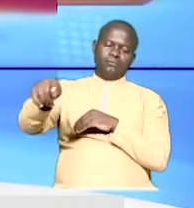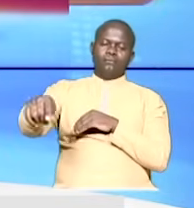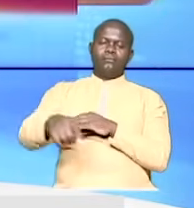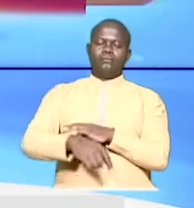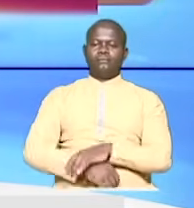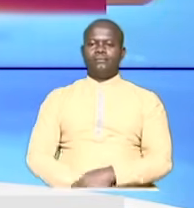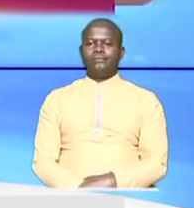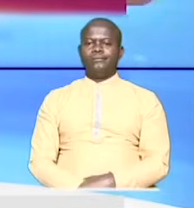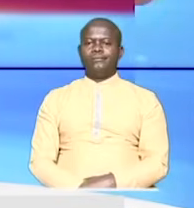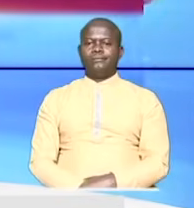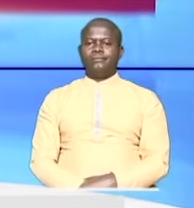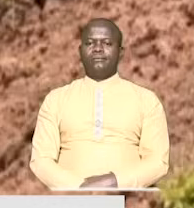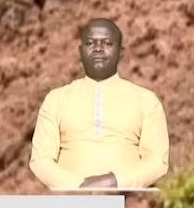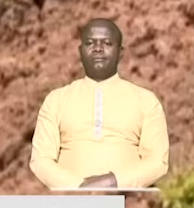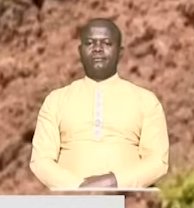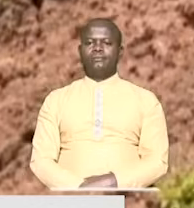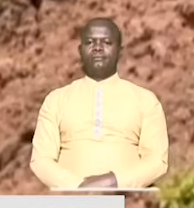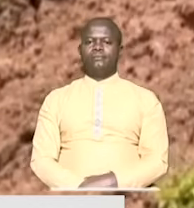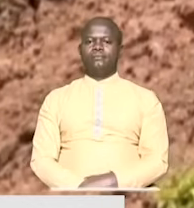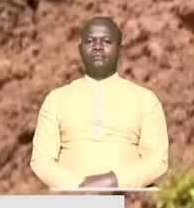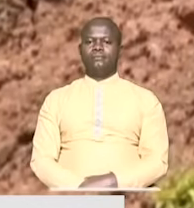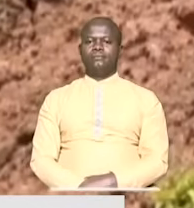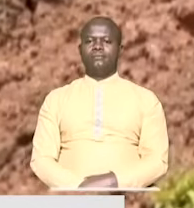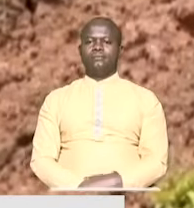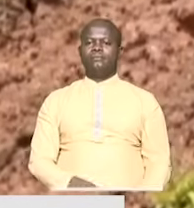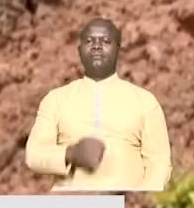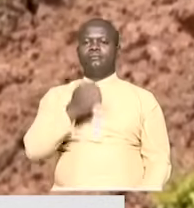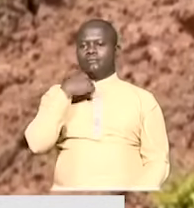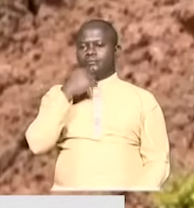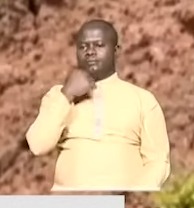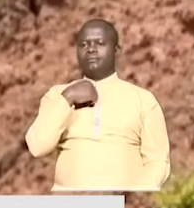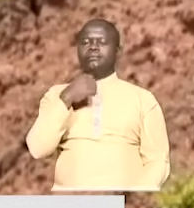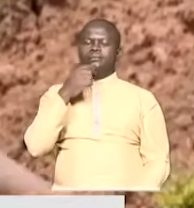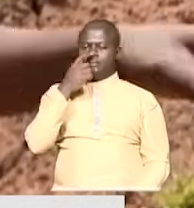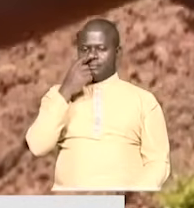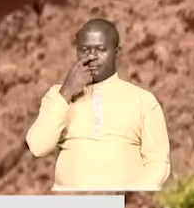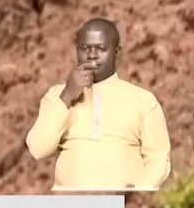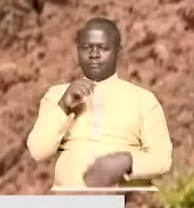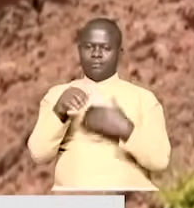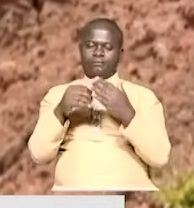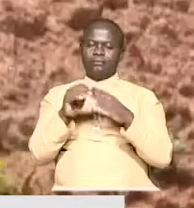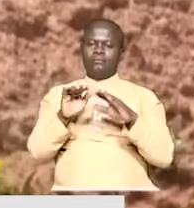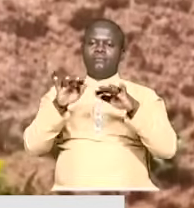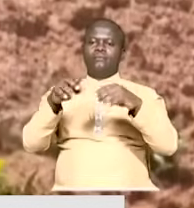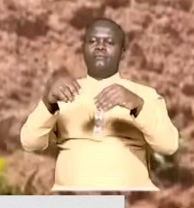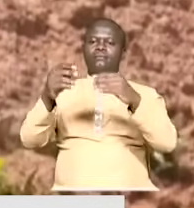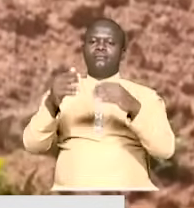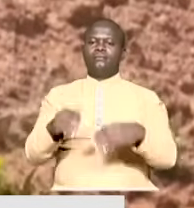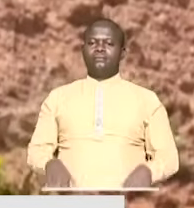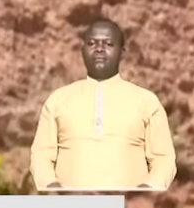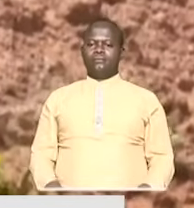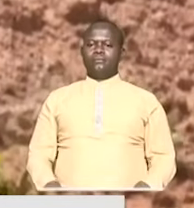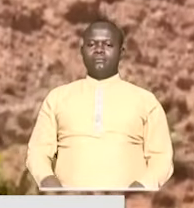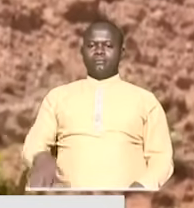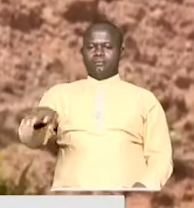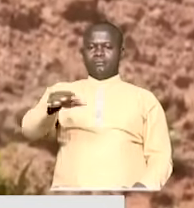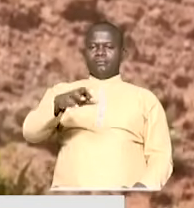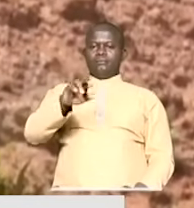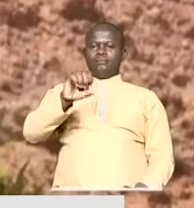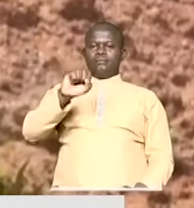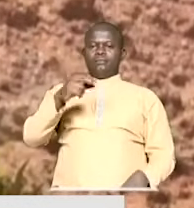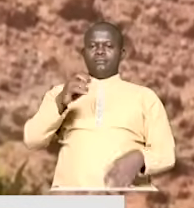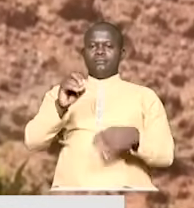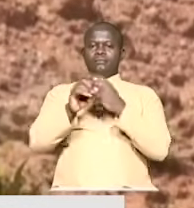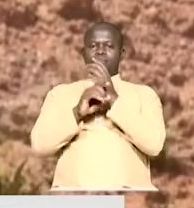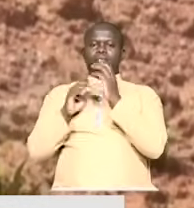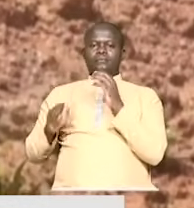gishanga ibigori inyanya byose byarenzweho dore cyatanzwe n'uriya musozo ni igishanga cy'urushoka kiri mu karere ka Huye